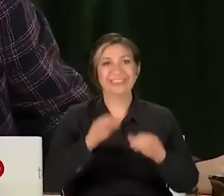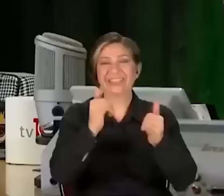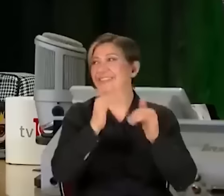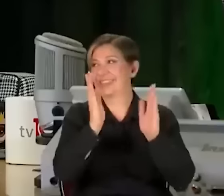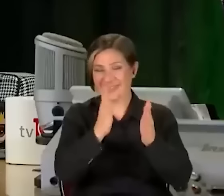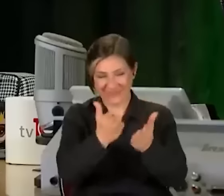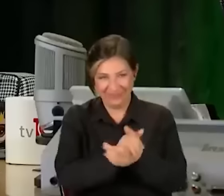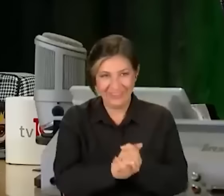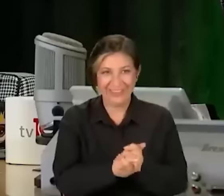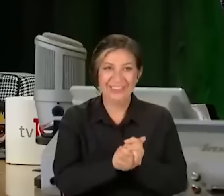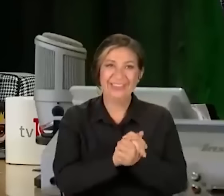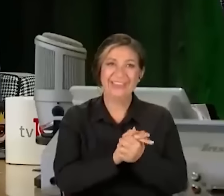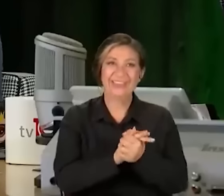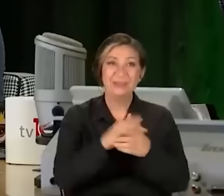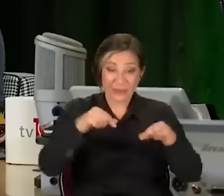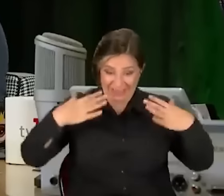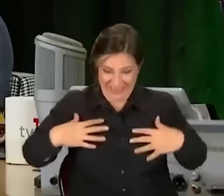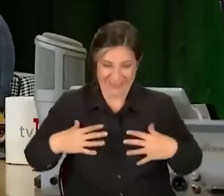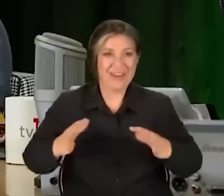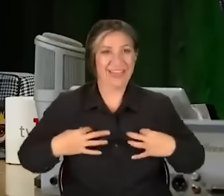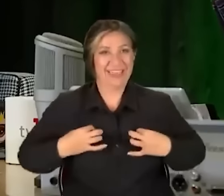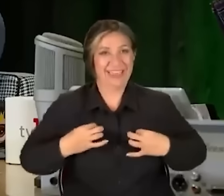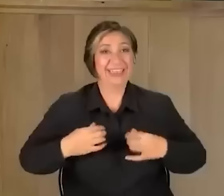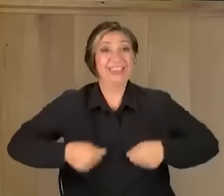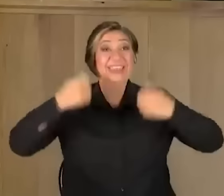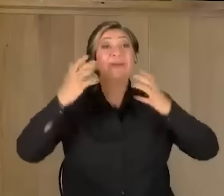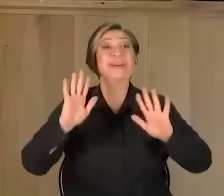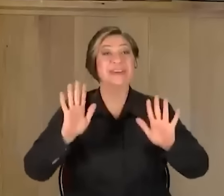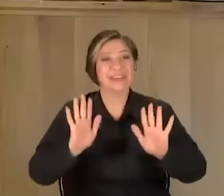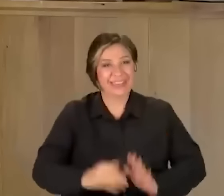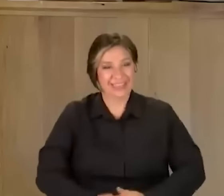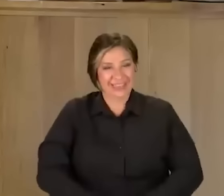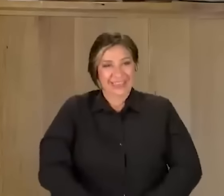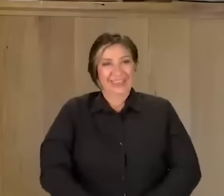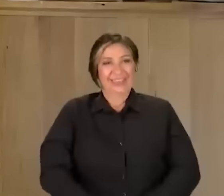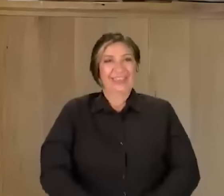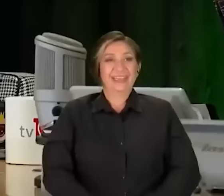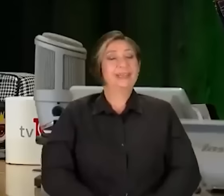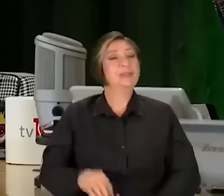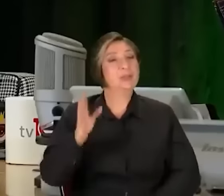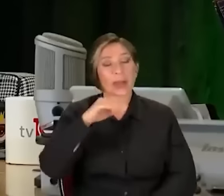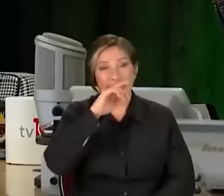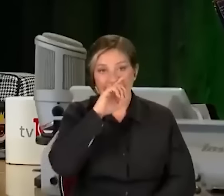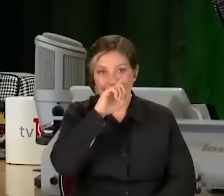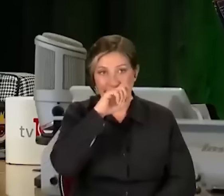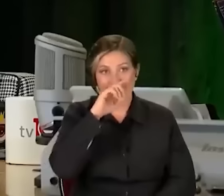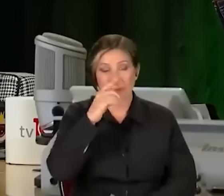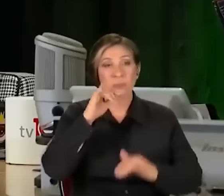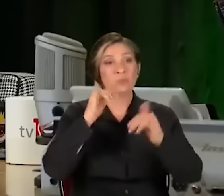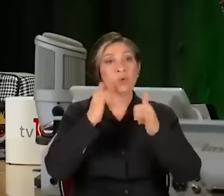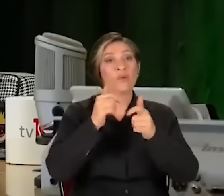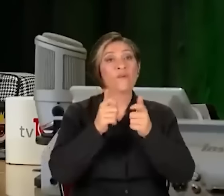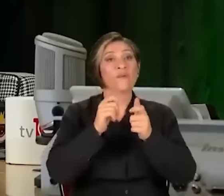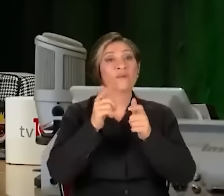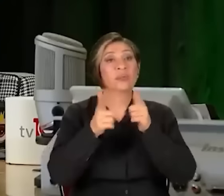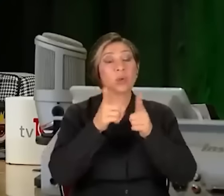Devam, devam. Şu an giyineyim. Biliyorum. Çıkarabilirim. Biliyorum. Sonra? Sonra işte oyun videoları